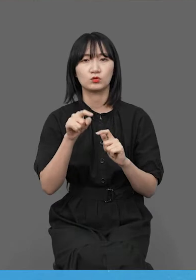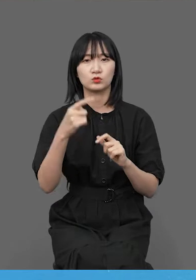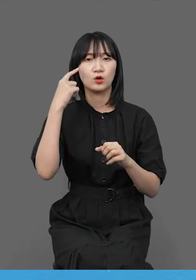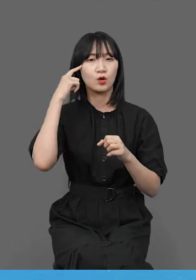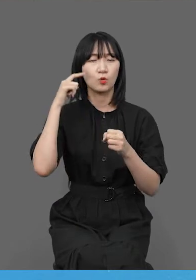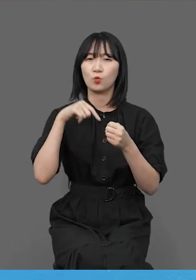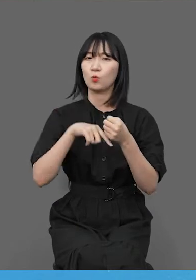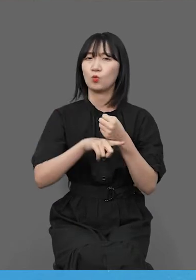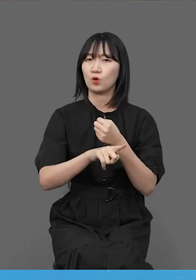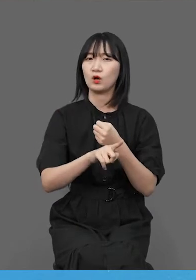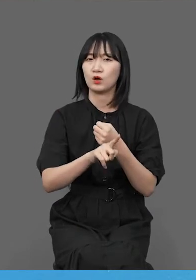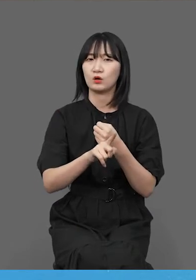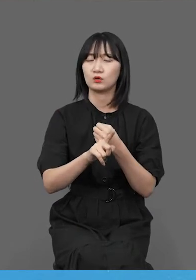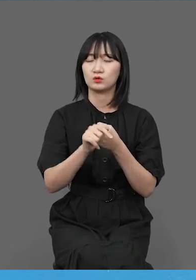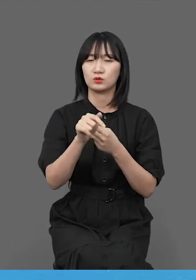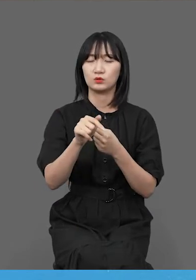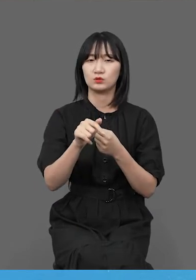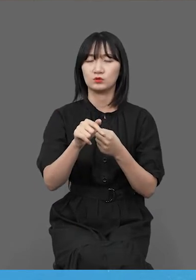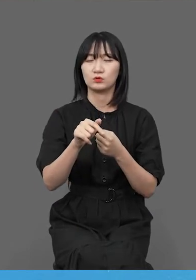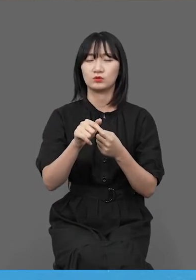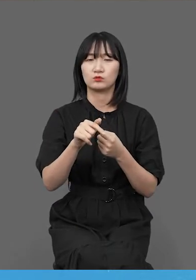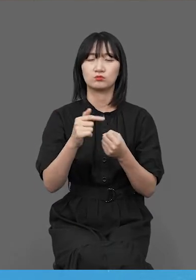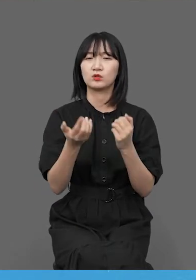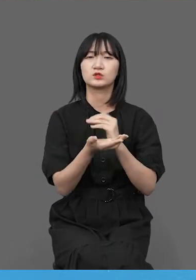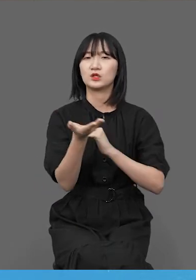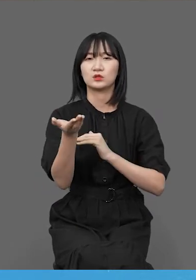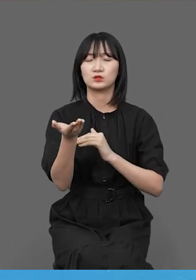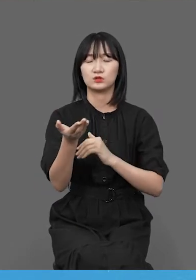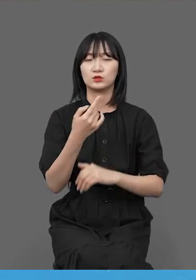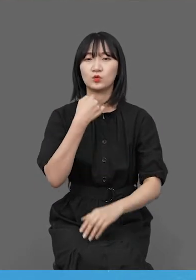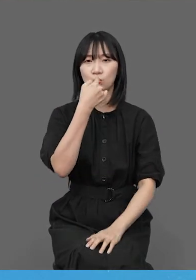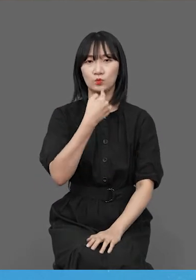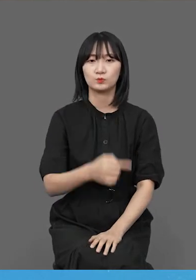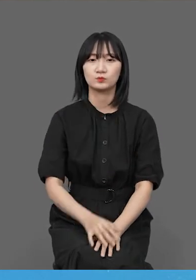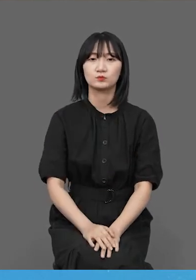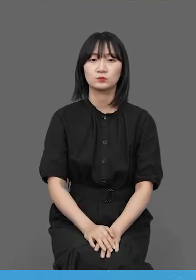과학에서 다뤄서는 안 되는 그런 잘못된 이론이라는 것이죠.